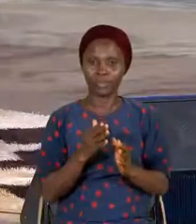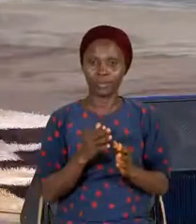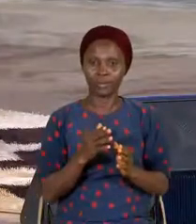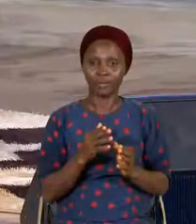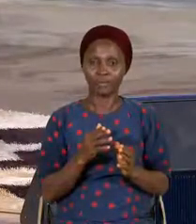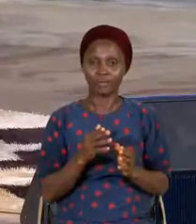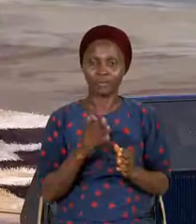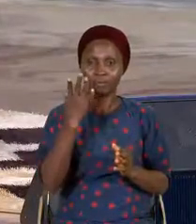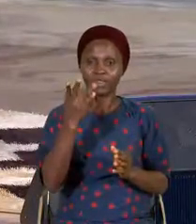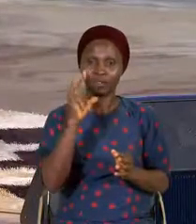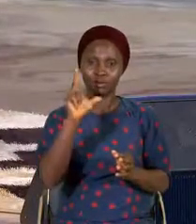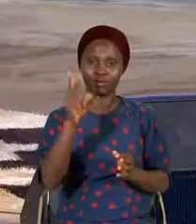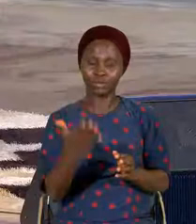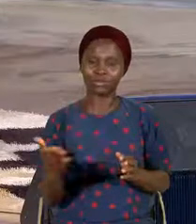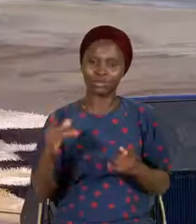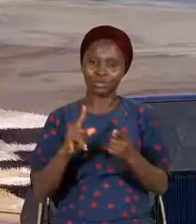sous-points ici.